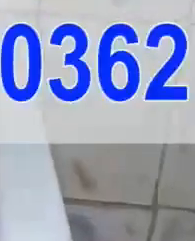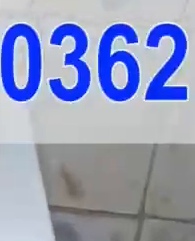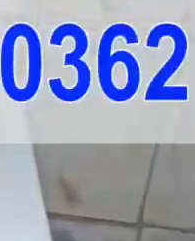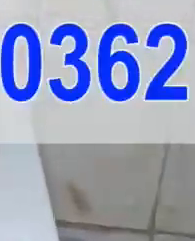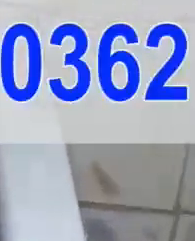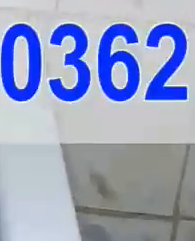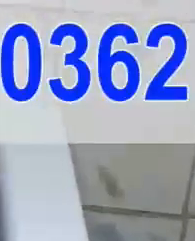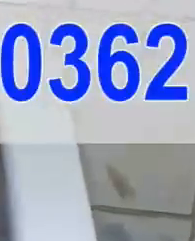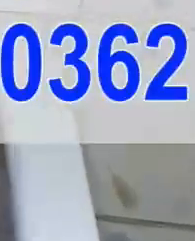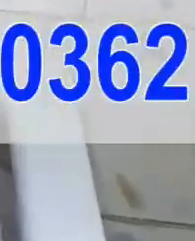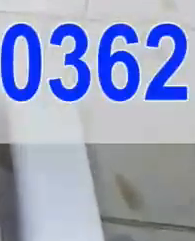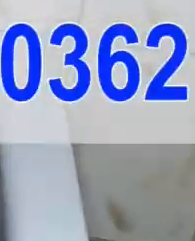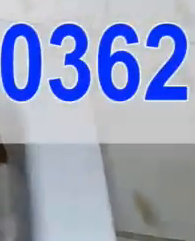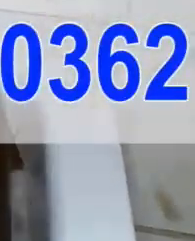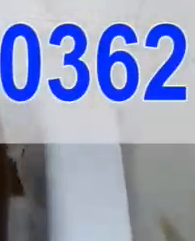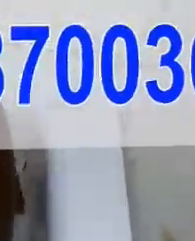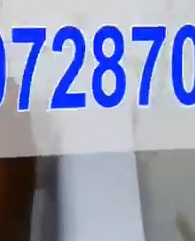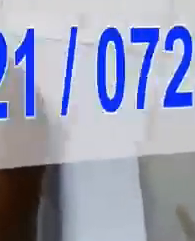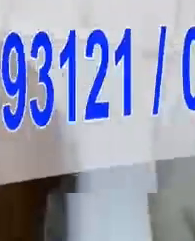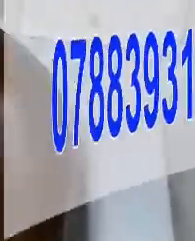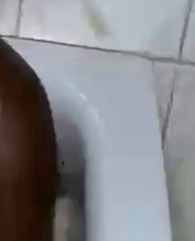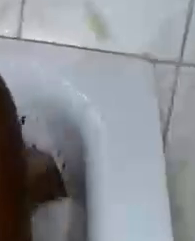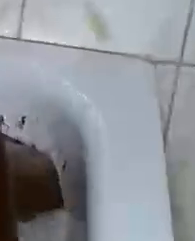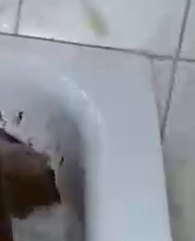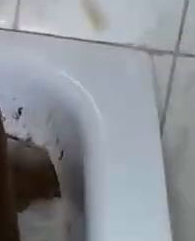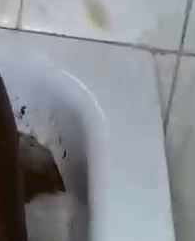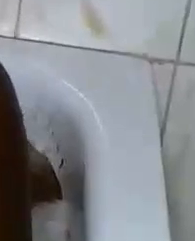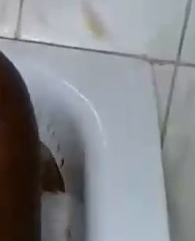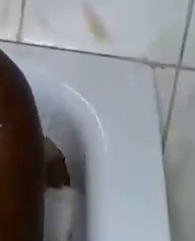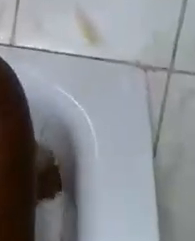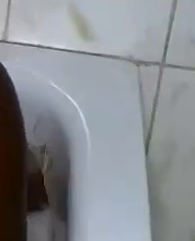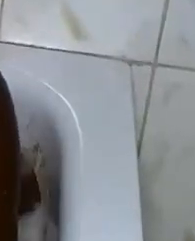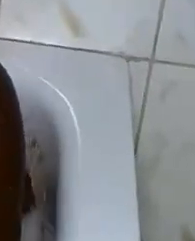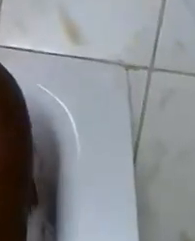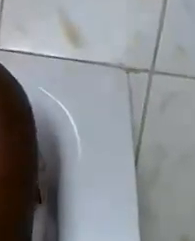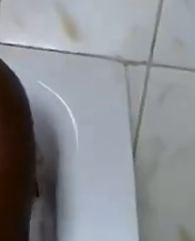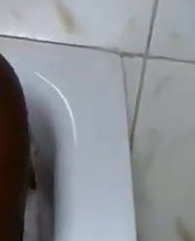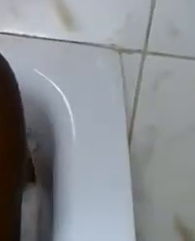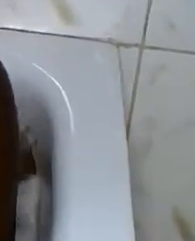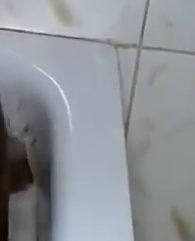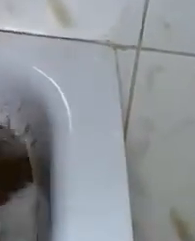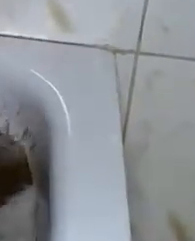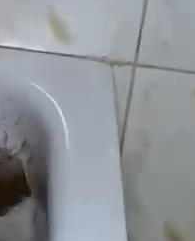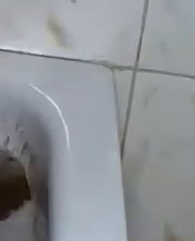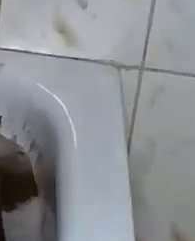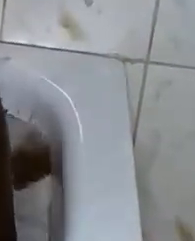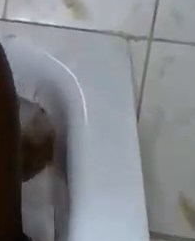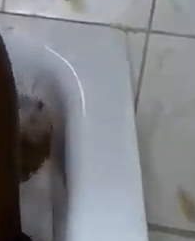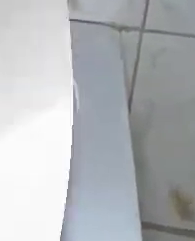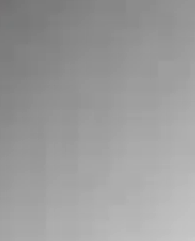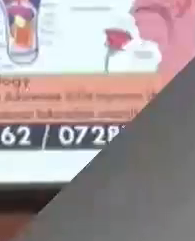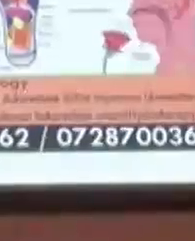Ubuzima bw'umuntu gira ubuzima buzira umuze. Uko ubuzima buzima nicyo